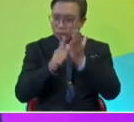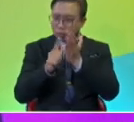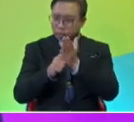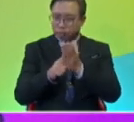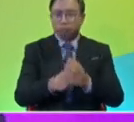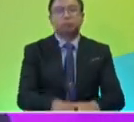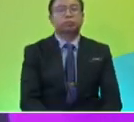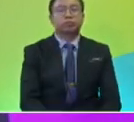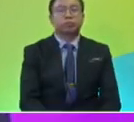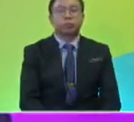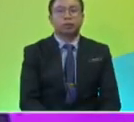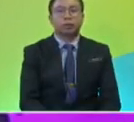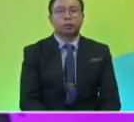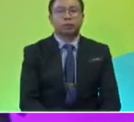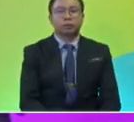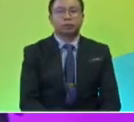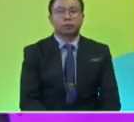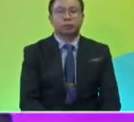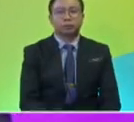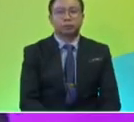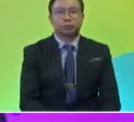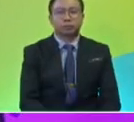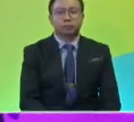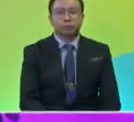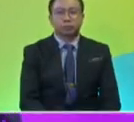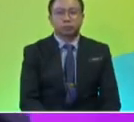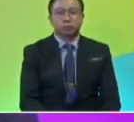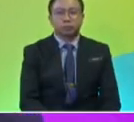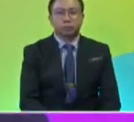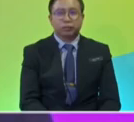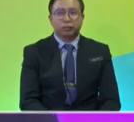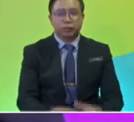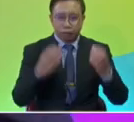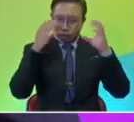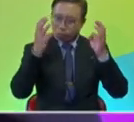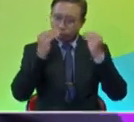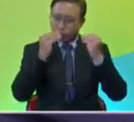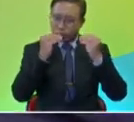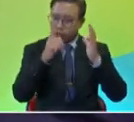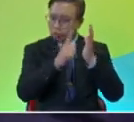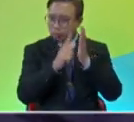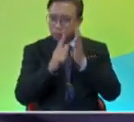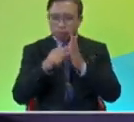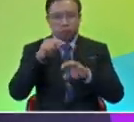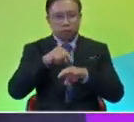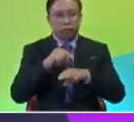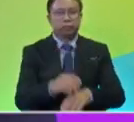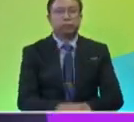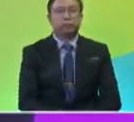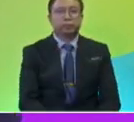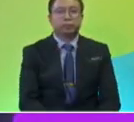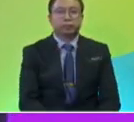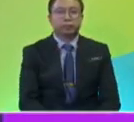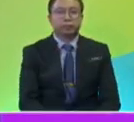sikit kan jadi Cikgu nak tampalkan stiker dekat sini leas tu Cikgu nak tampalkan dekat sini juga wah